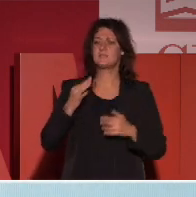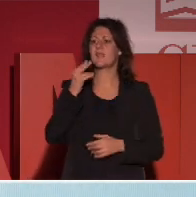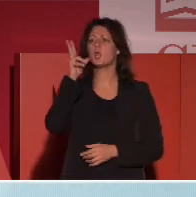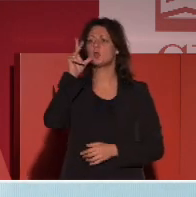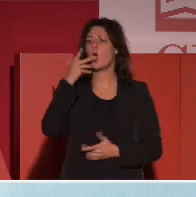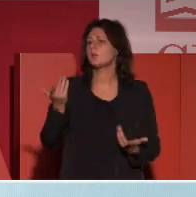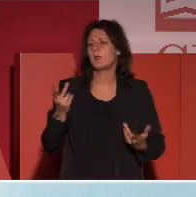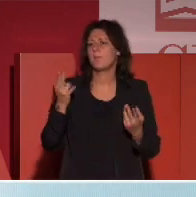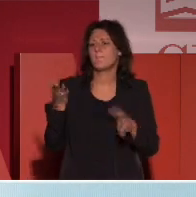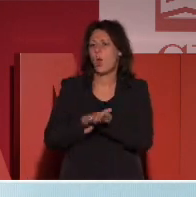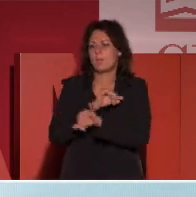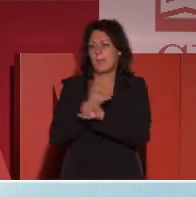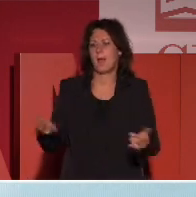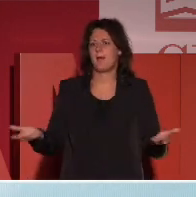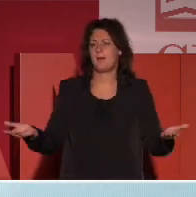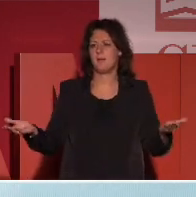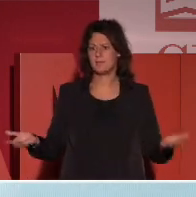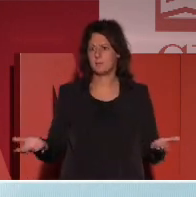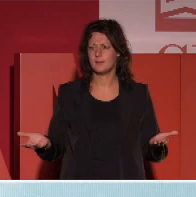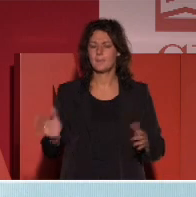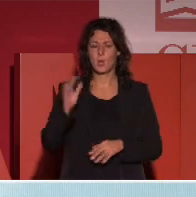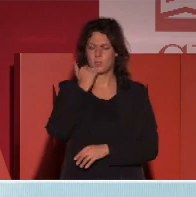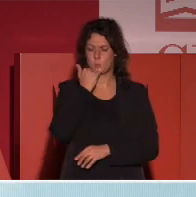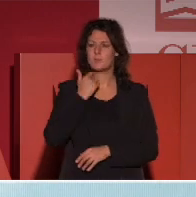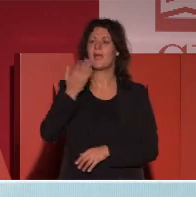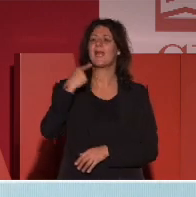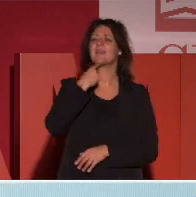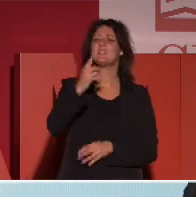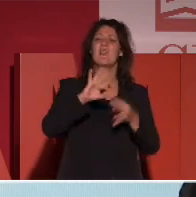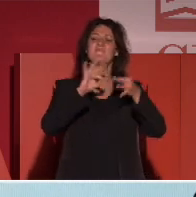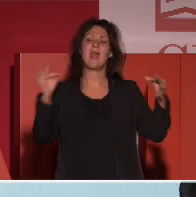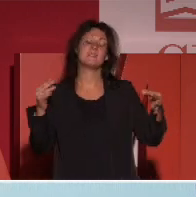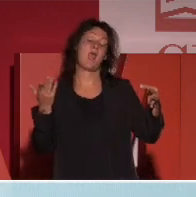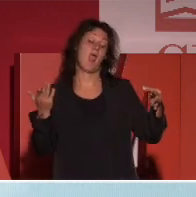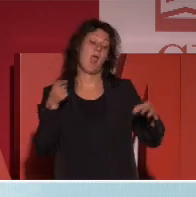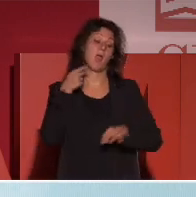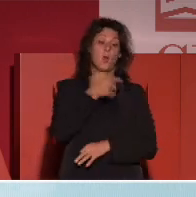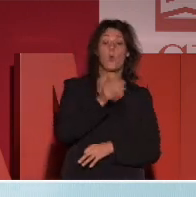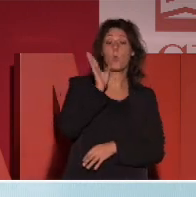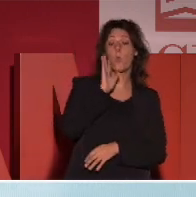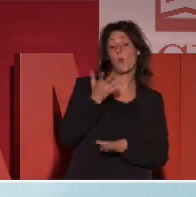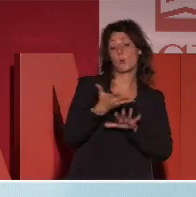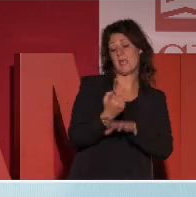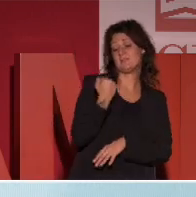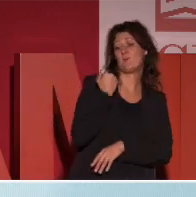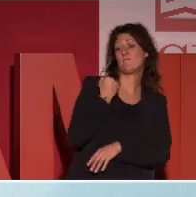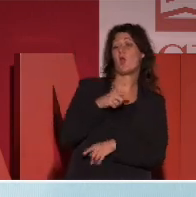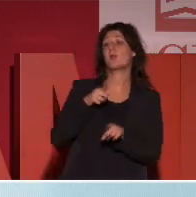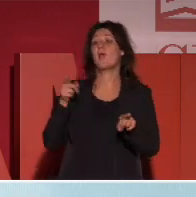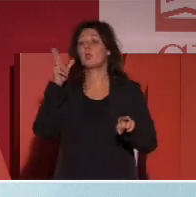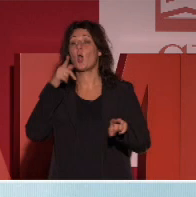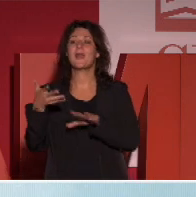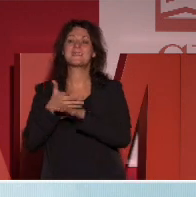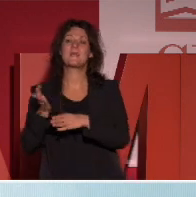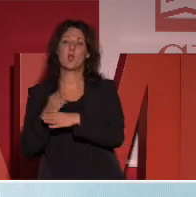stronzata ma nel caso quale sarebbe senso forte visto che noi abbiamo questa simpatica caratteristica proprio